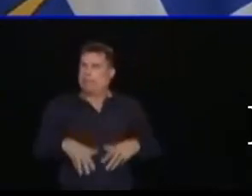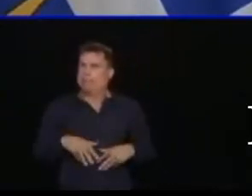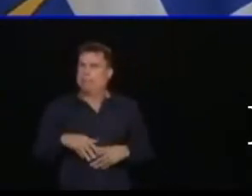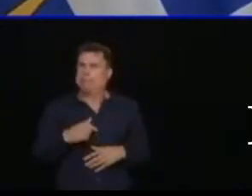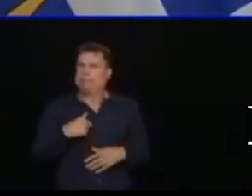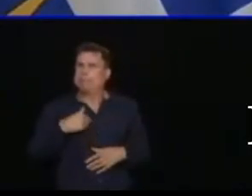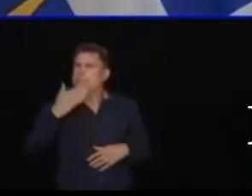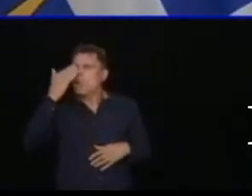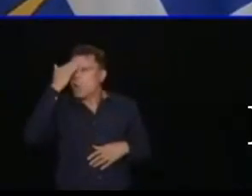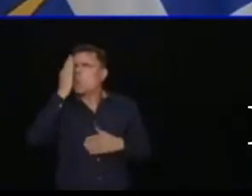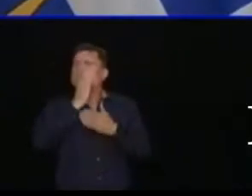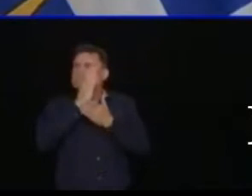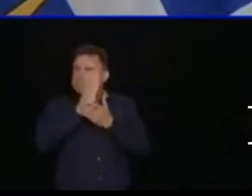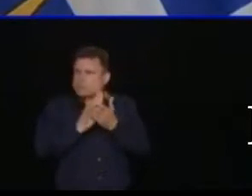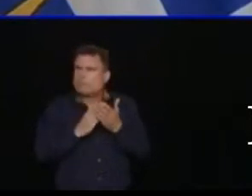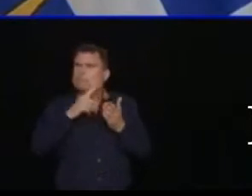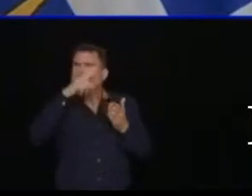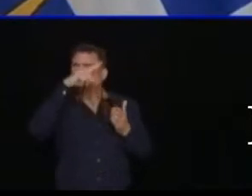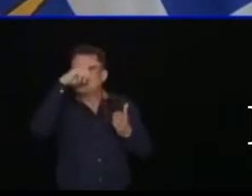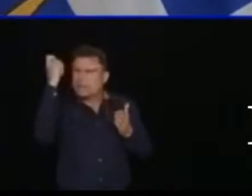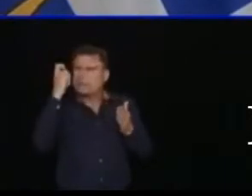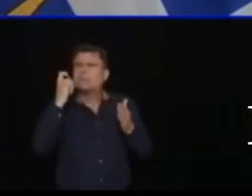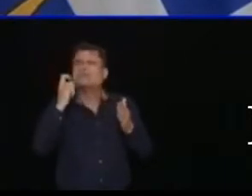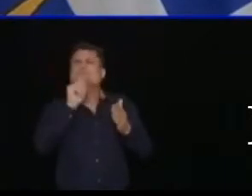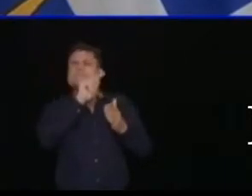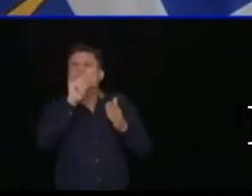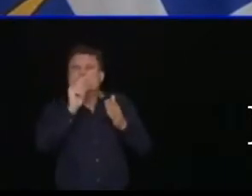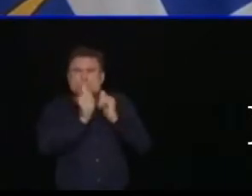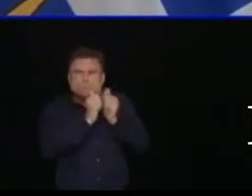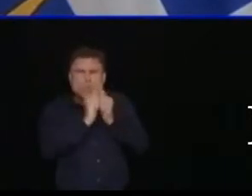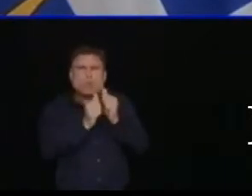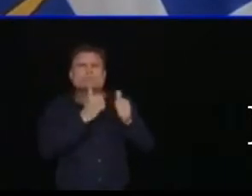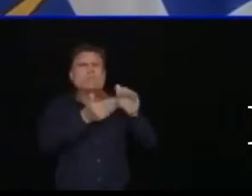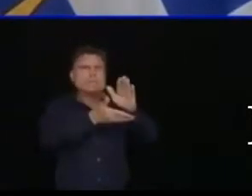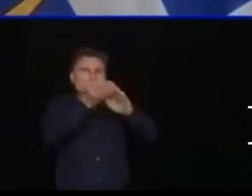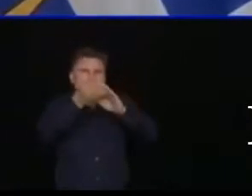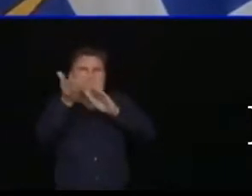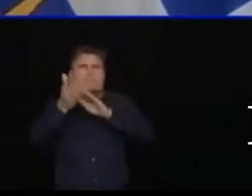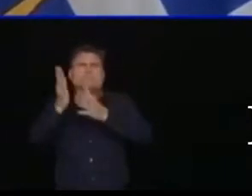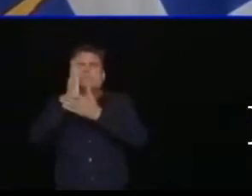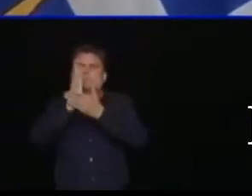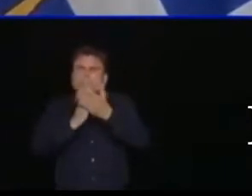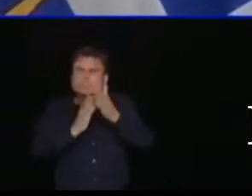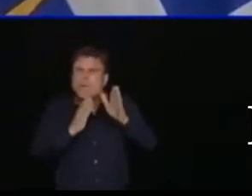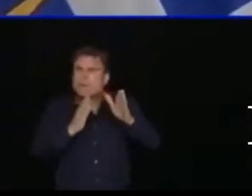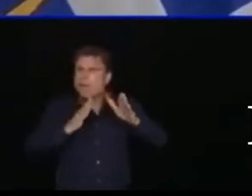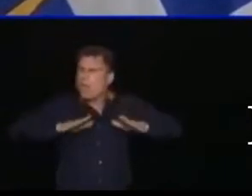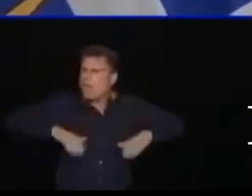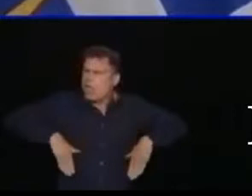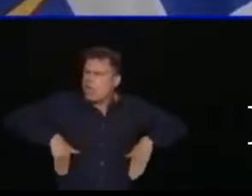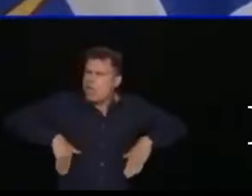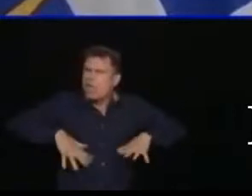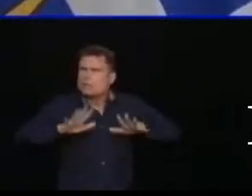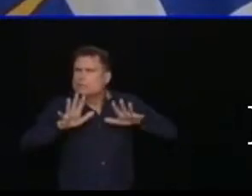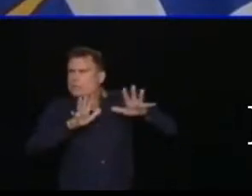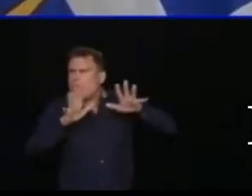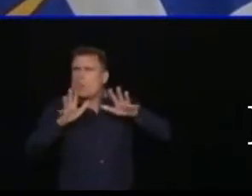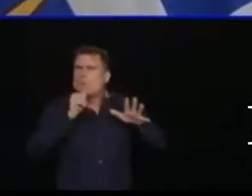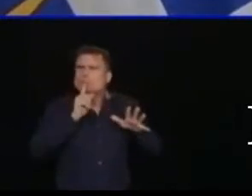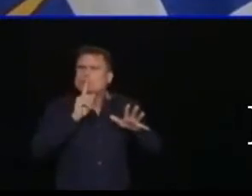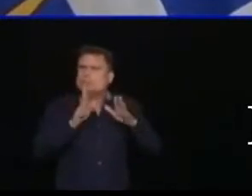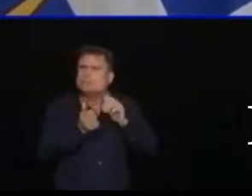开始。 But I don't have a single answer for that across the board. 我没有暂时没有